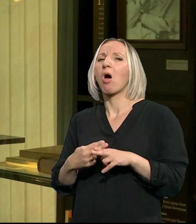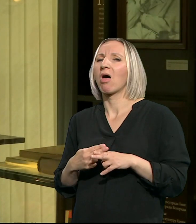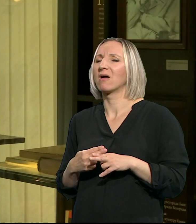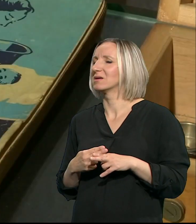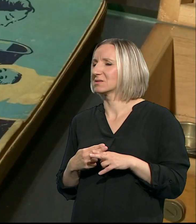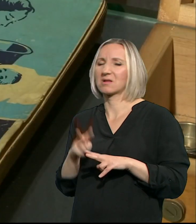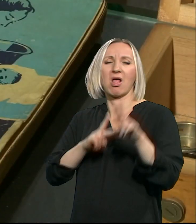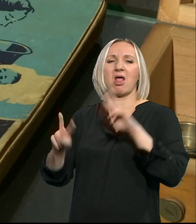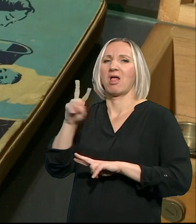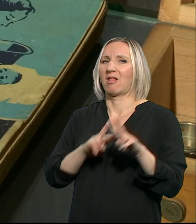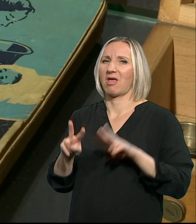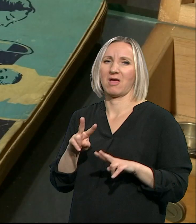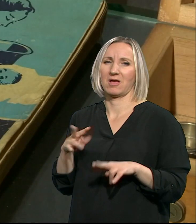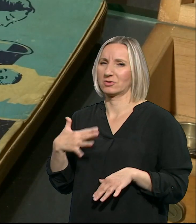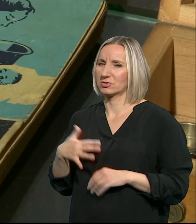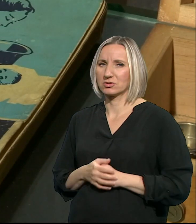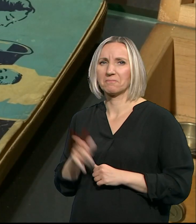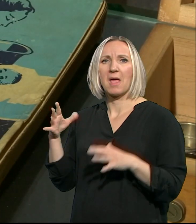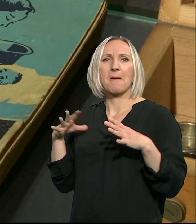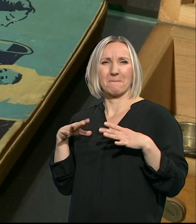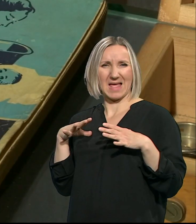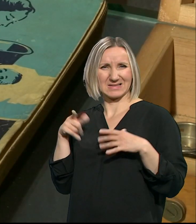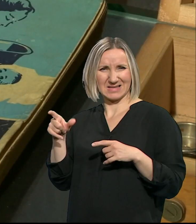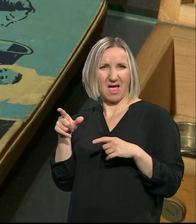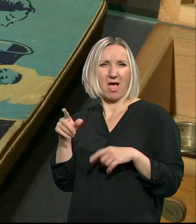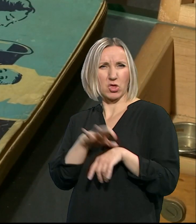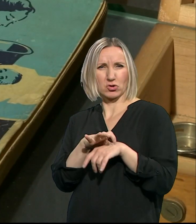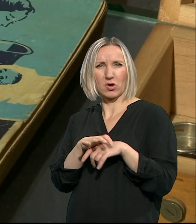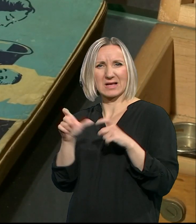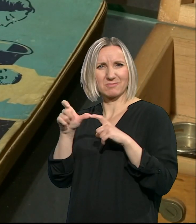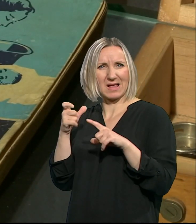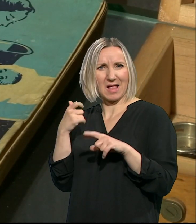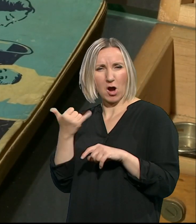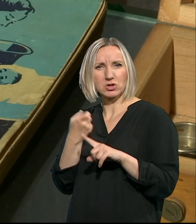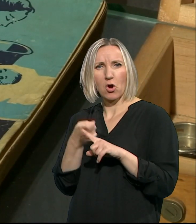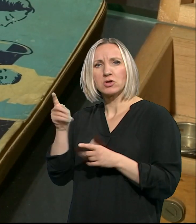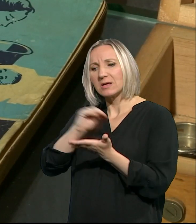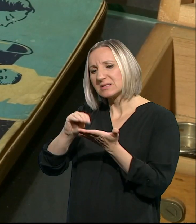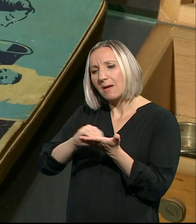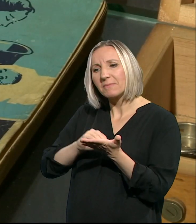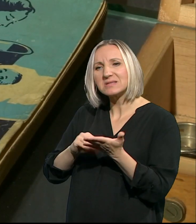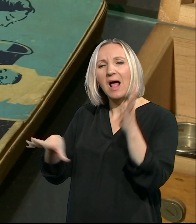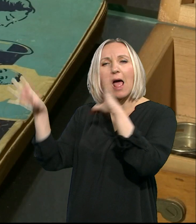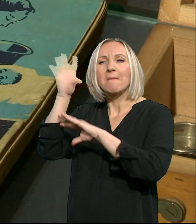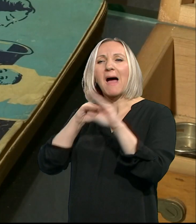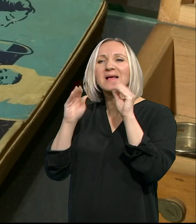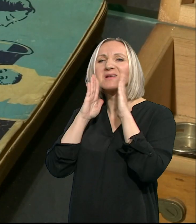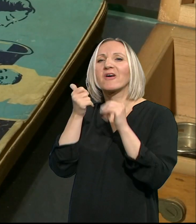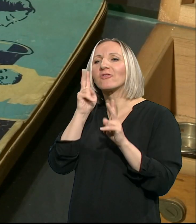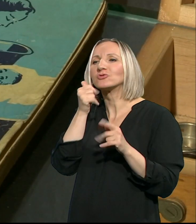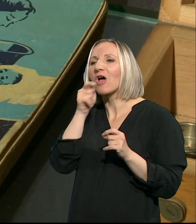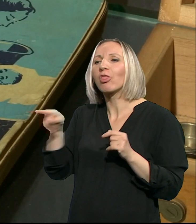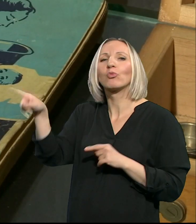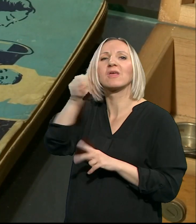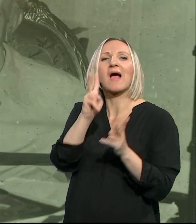bilo premca. Penzionerske dane doktorka Smilja Kostić-Joksić provela je u zapisivanju magijskih verovanja i načina na koje se